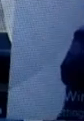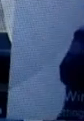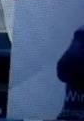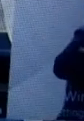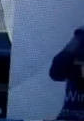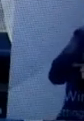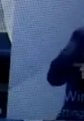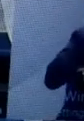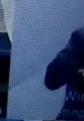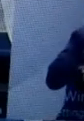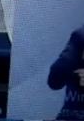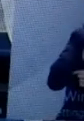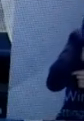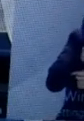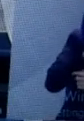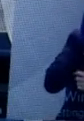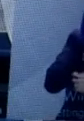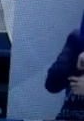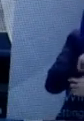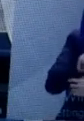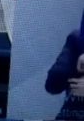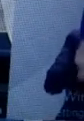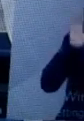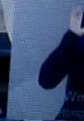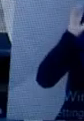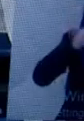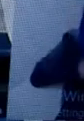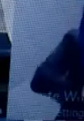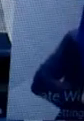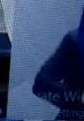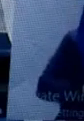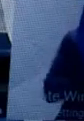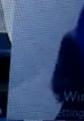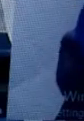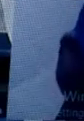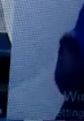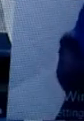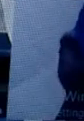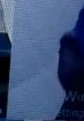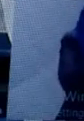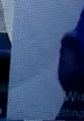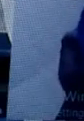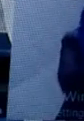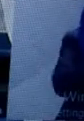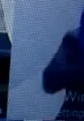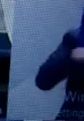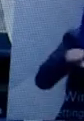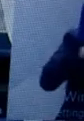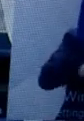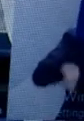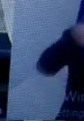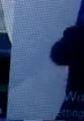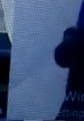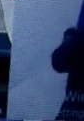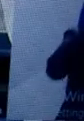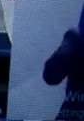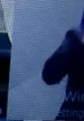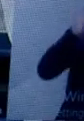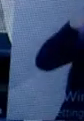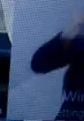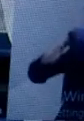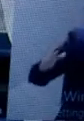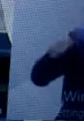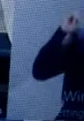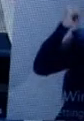berkuasa agama Islam. Untuk solat berjemaah dan aktiviti keagamaan di masjid dan rumah-rumah ibadat